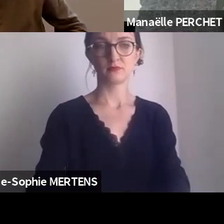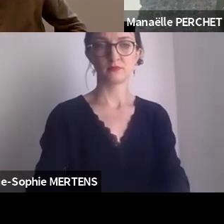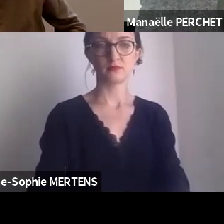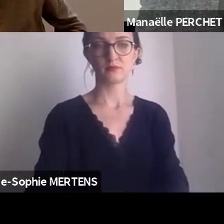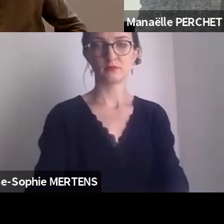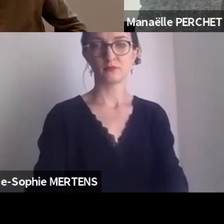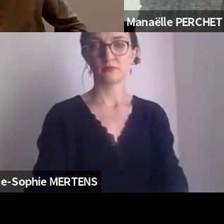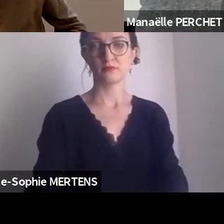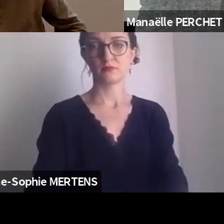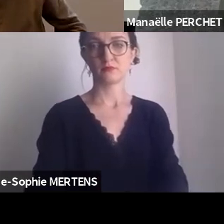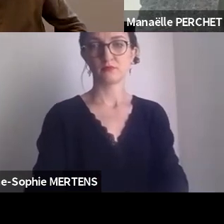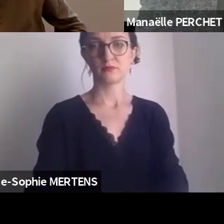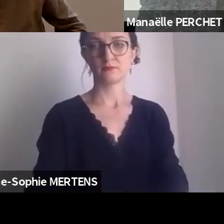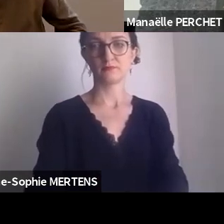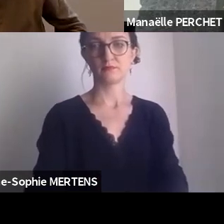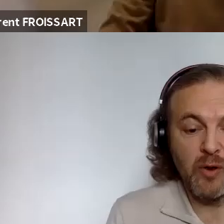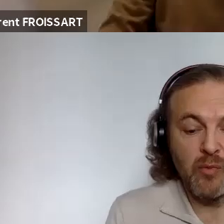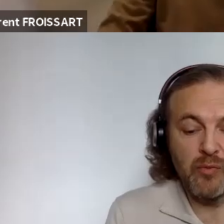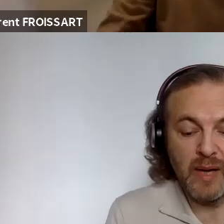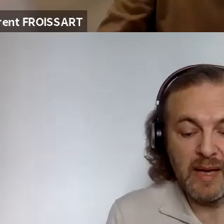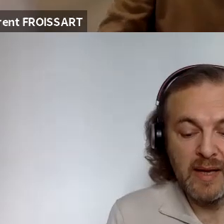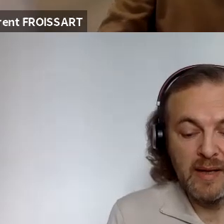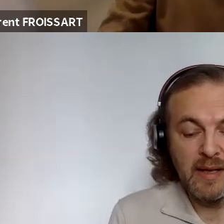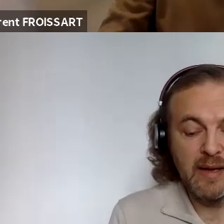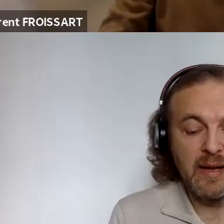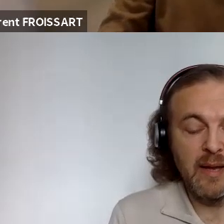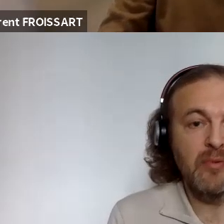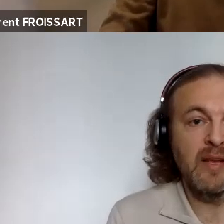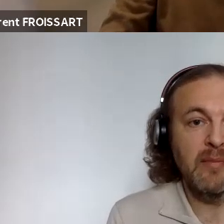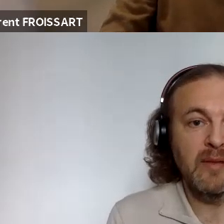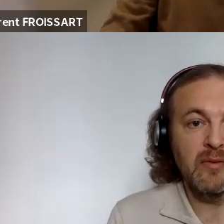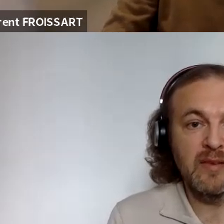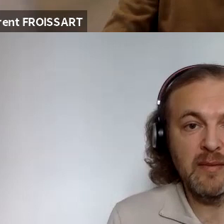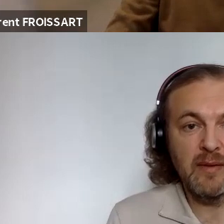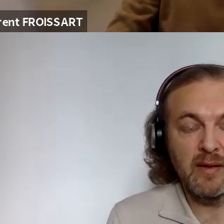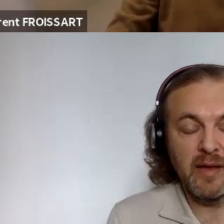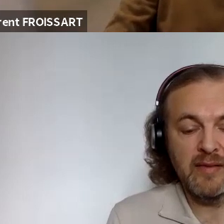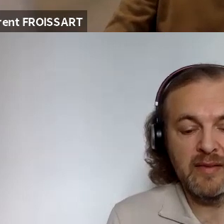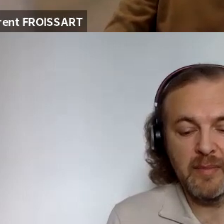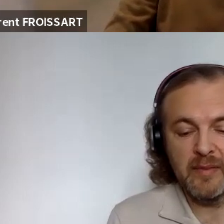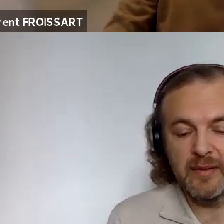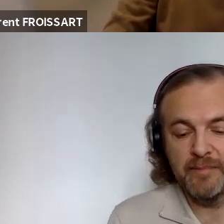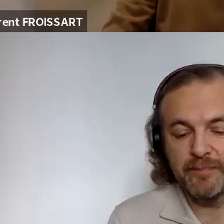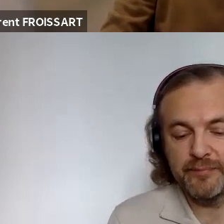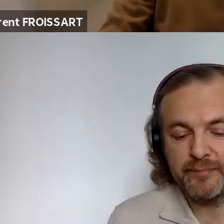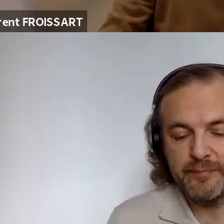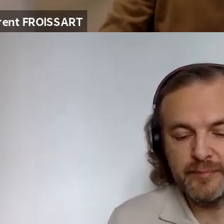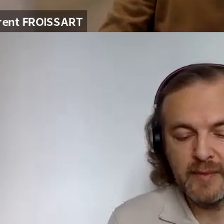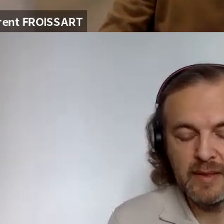faire évoluer et d'adapter ma proposition de valeur pour qu'elle soit au plus près et la plus adaptée de ce qui s'est passé.